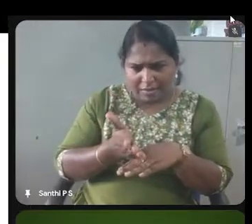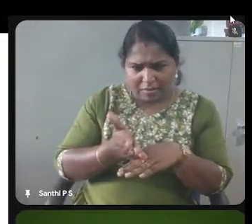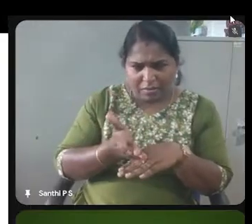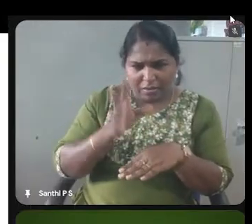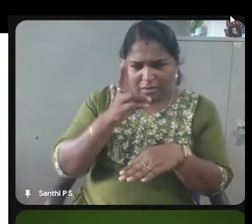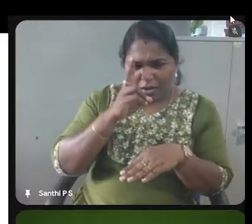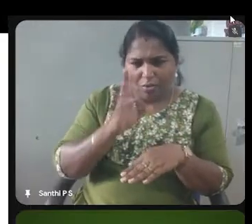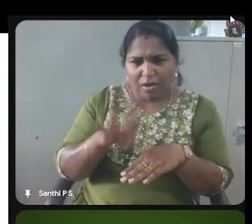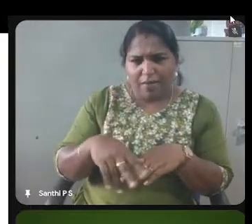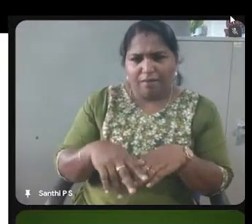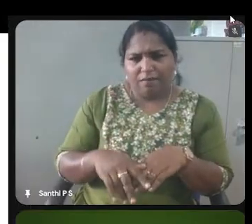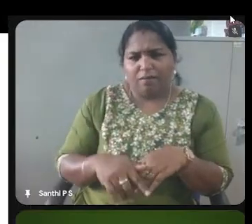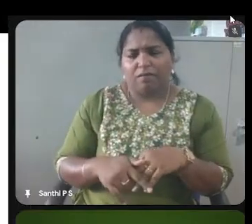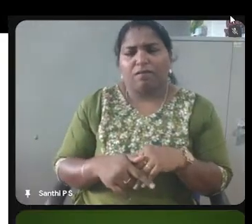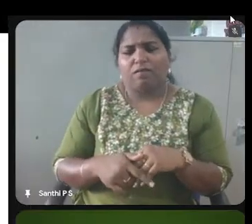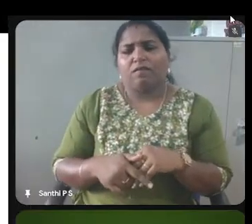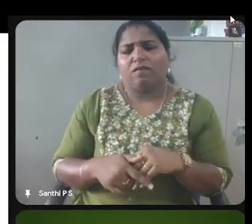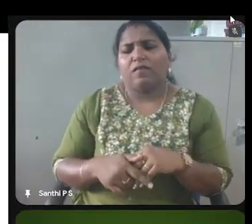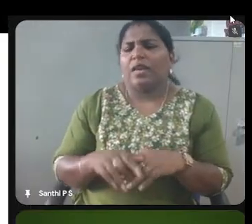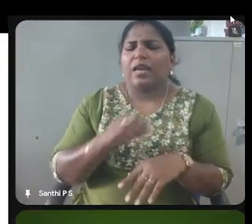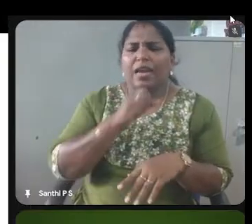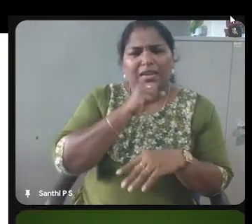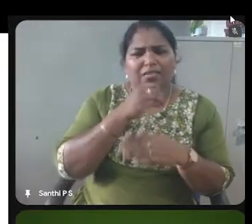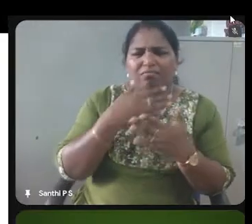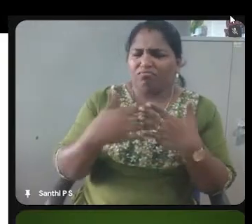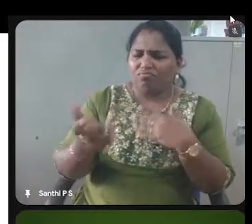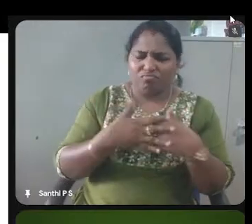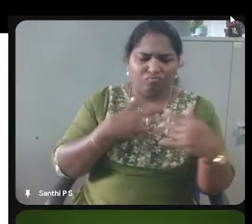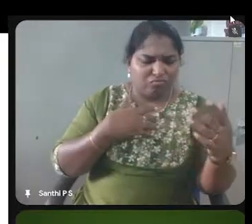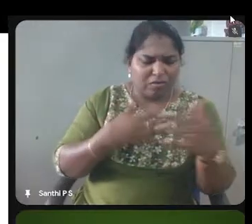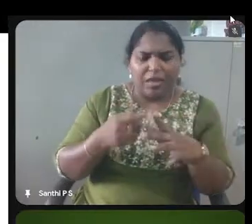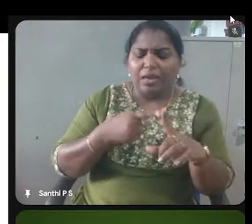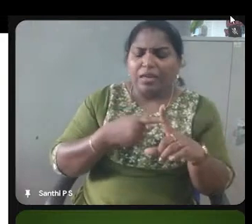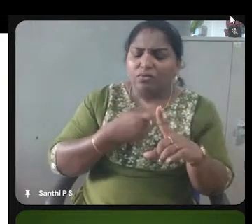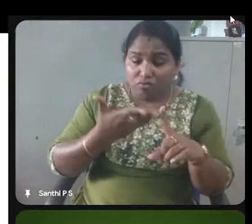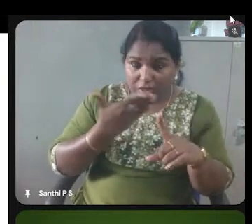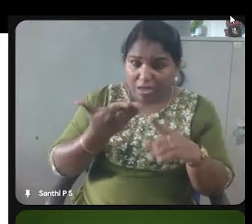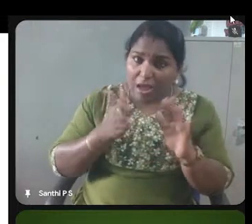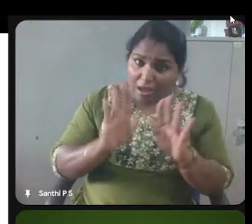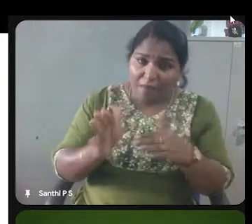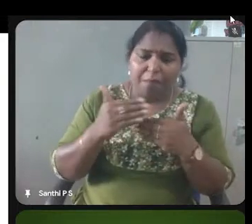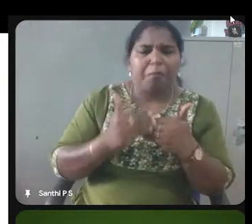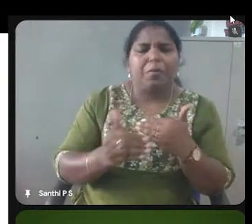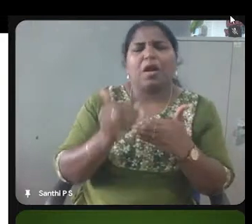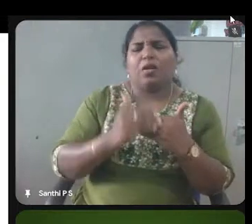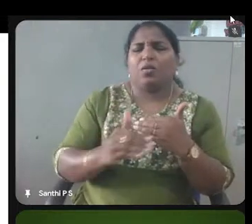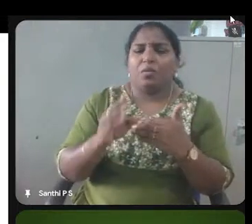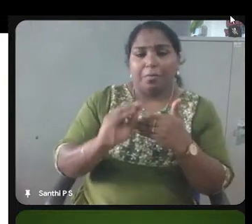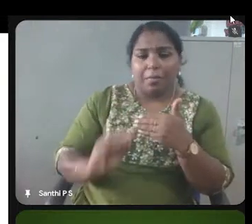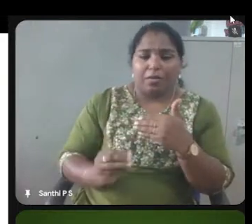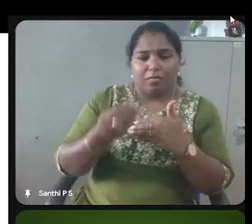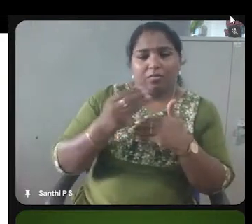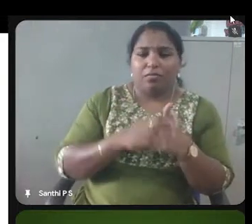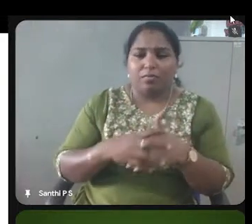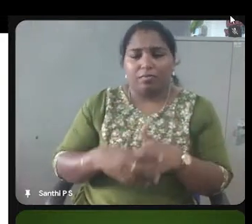സംശയം ഉണ്ട്. ഏത് പ്രായമായാലും നമുക്ക് തെറപ്പിയുടെ ആവശ്യമുണ്ടെന്നുണ്ടെങ്കിൽ അത് കണ്ടിന്യൂ ചെയ്യാന്നുള്ളതാണ്.